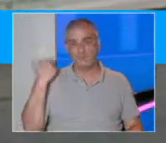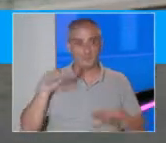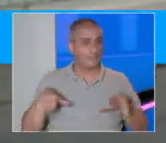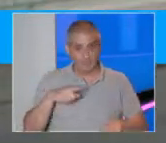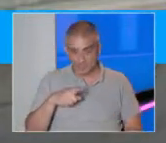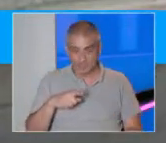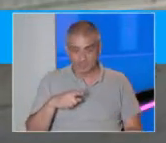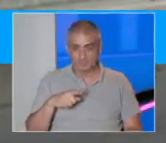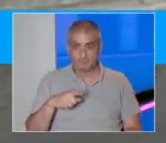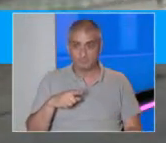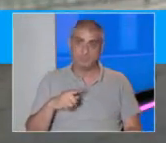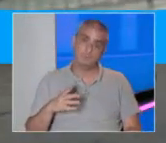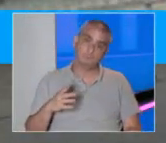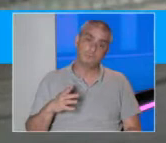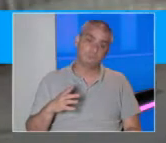בים,